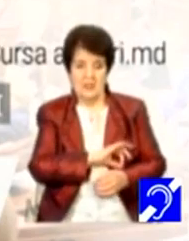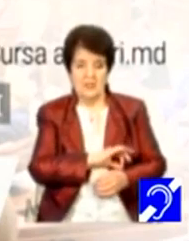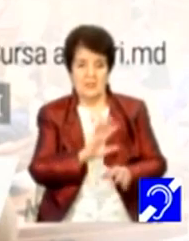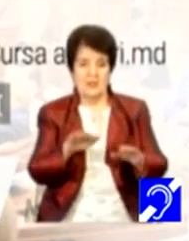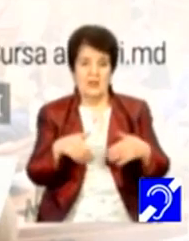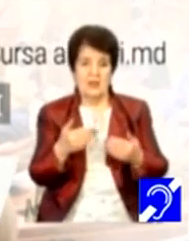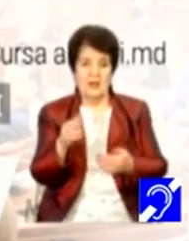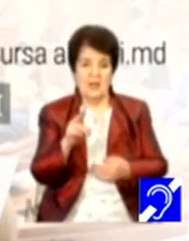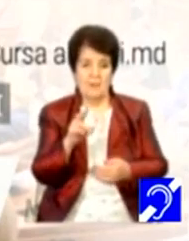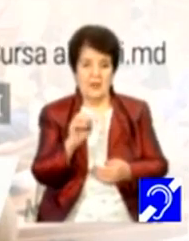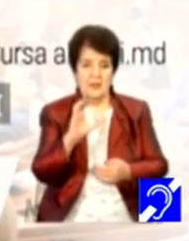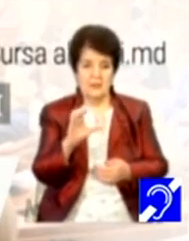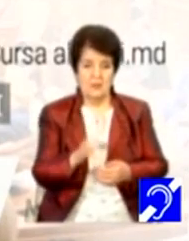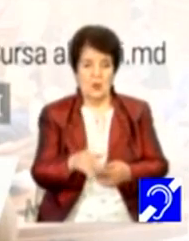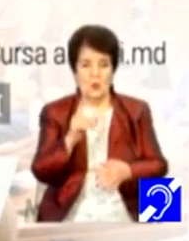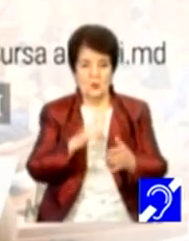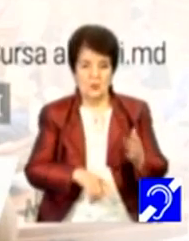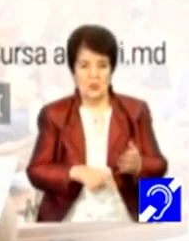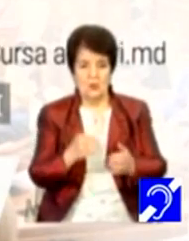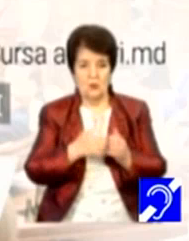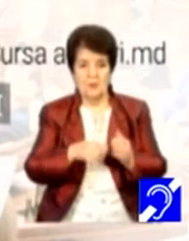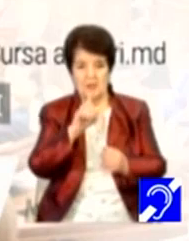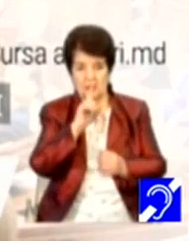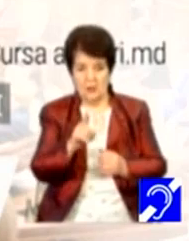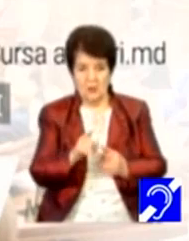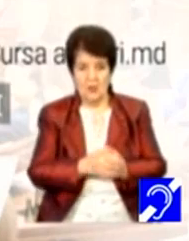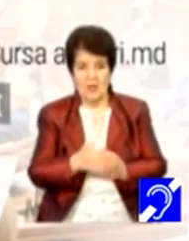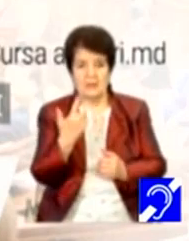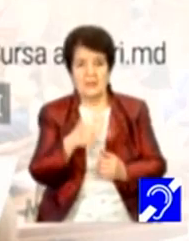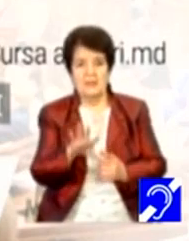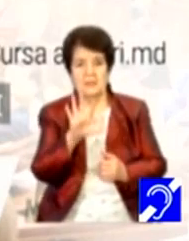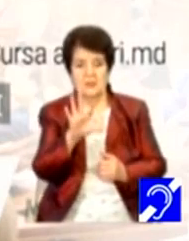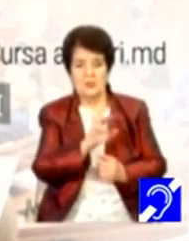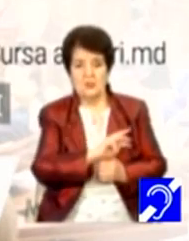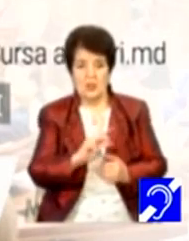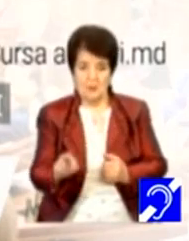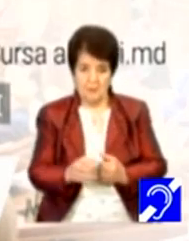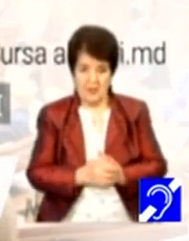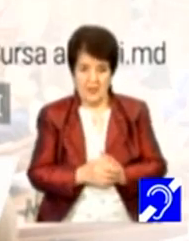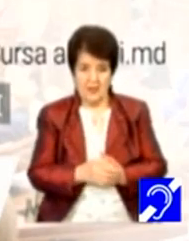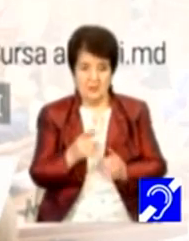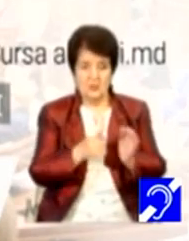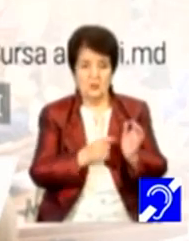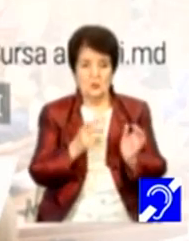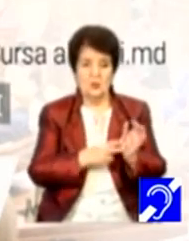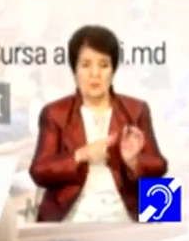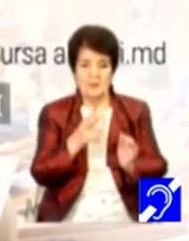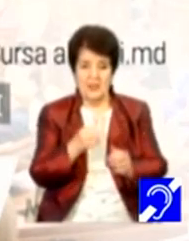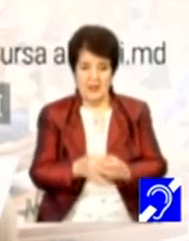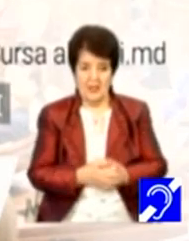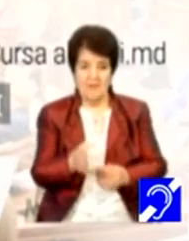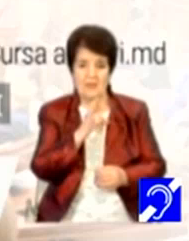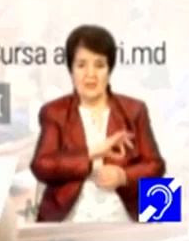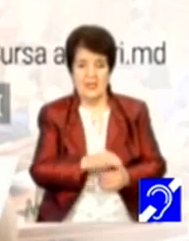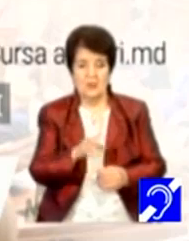o au cei de la PAS. Câștigul mediu lunar al acestora e de 35.607 lei.